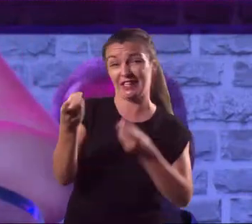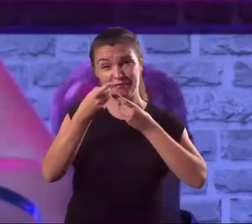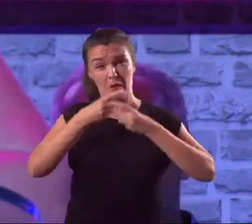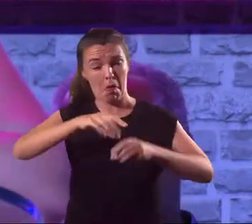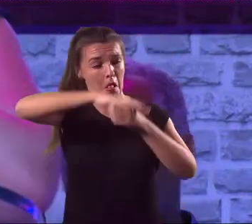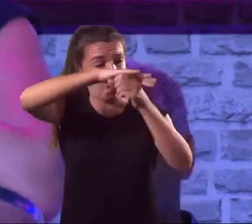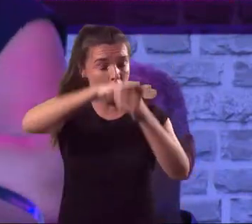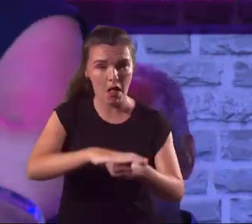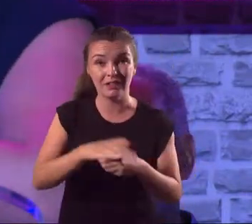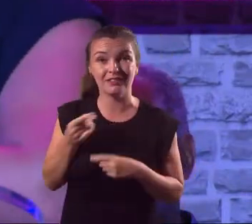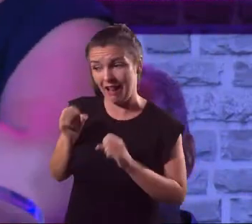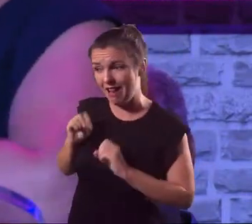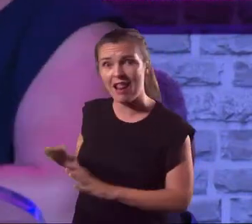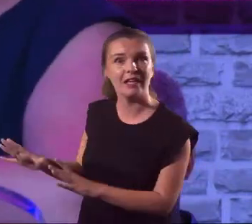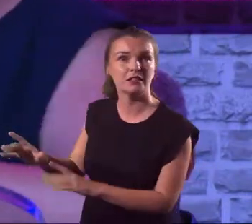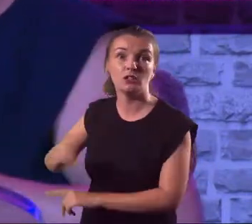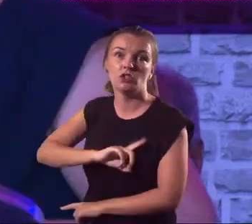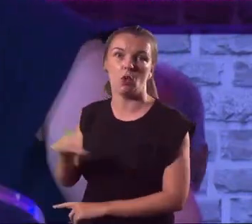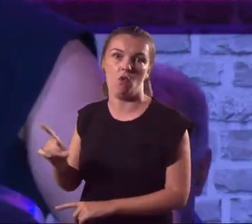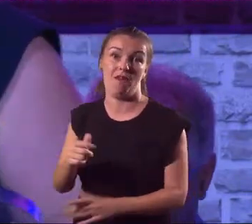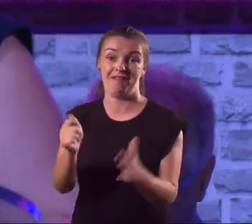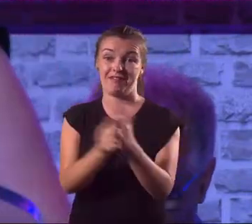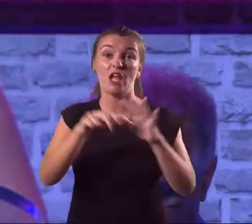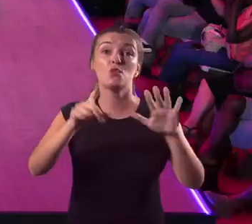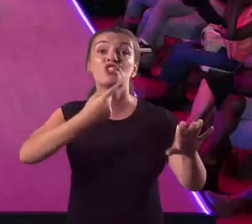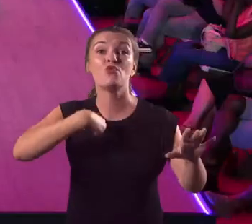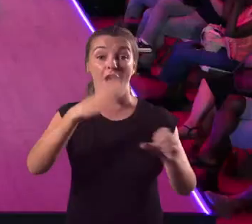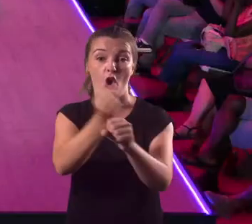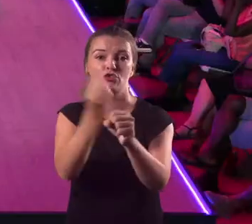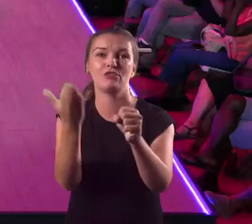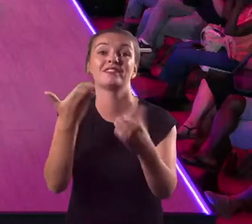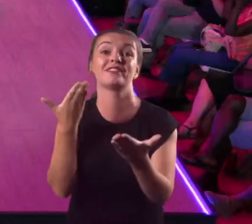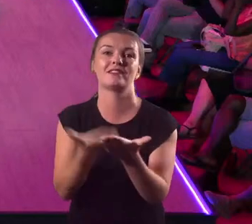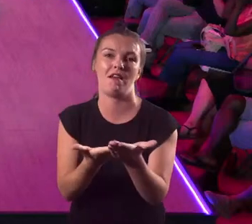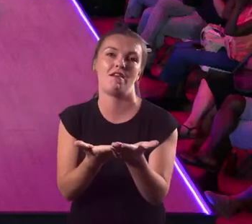laissons pas faire, voilà l'enjeu du 8 juin.